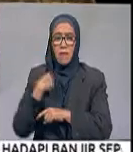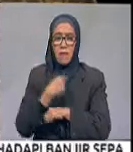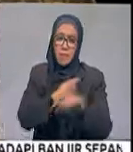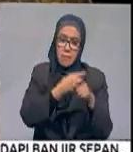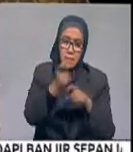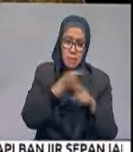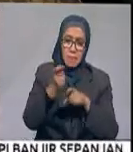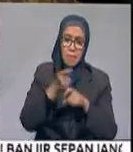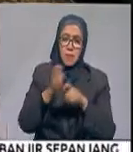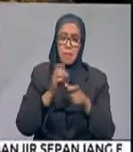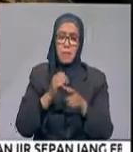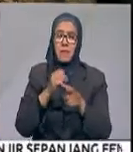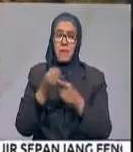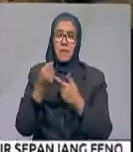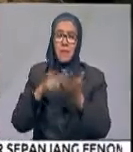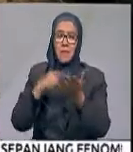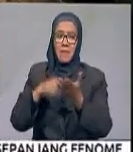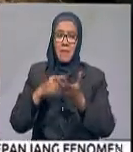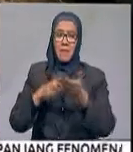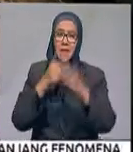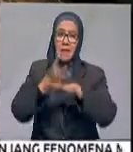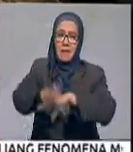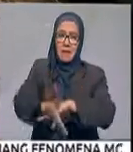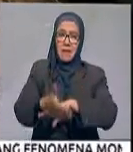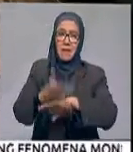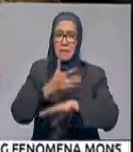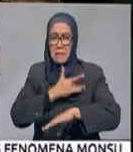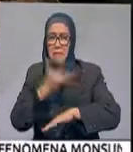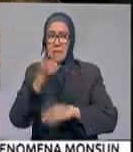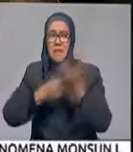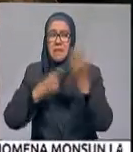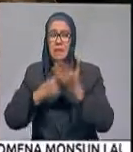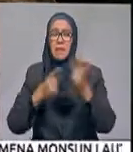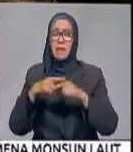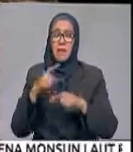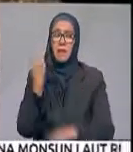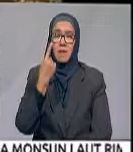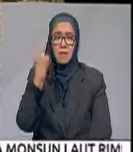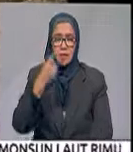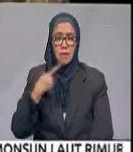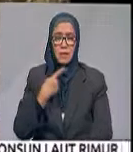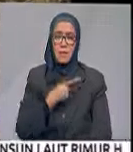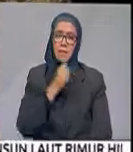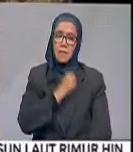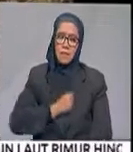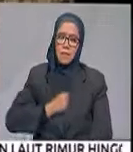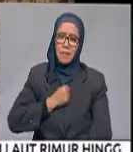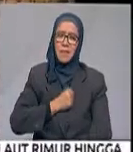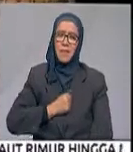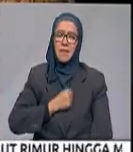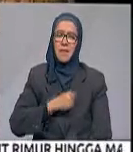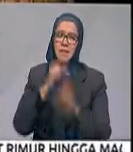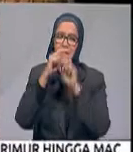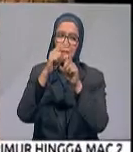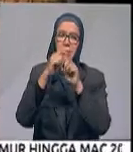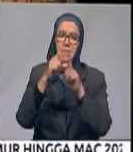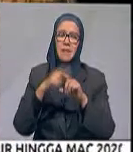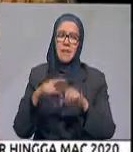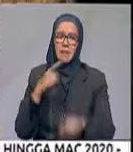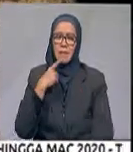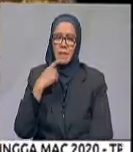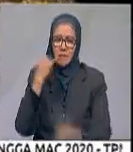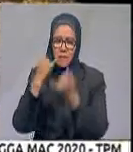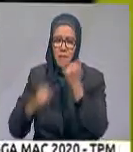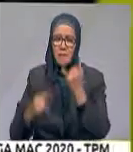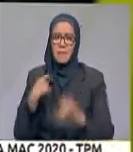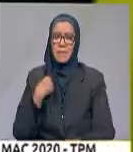takut tergiris hati ke apa, tak sengaja. So memang selalu minta maaf kan. So that was the last, I guess.